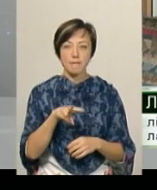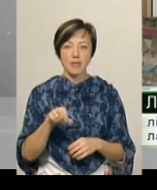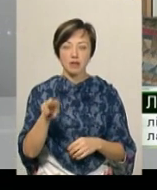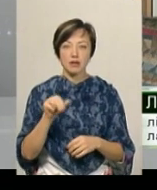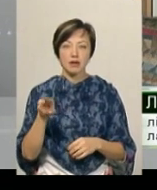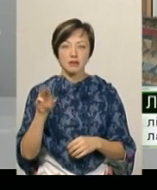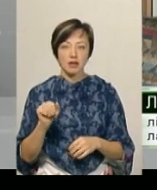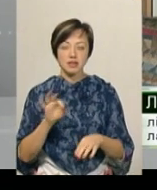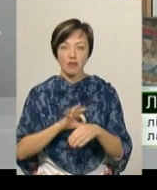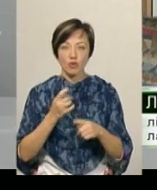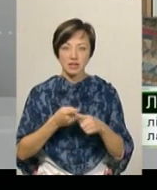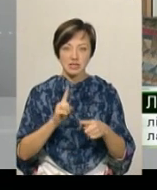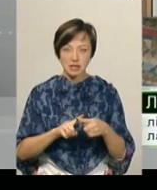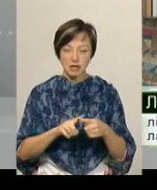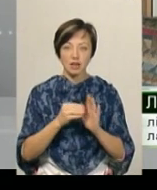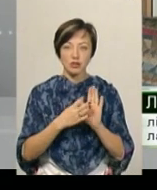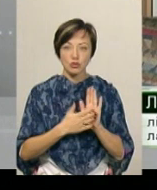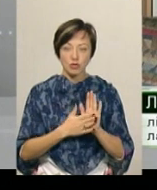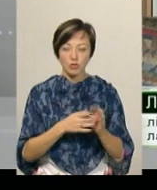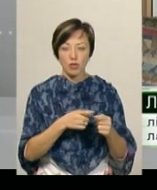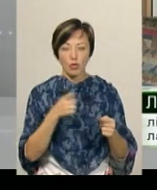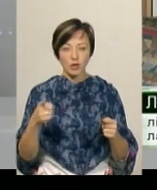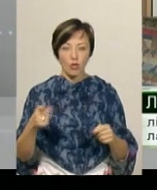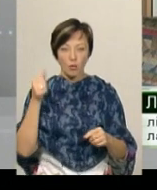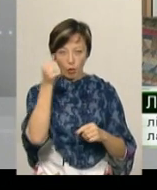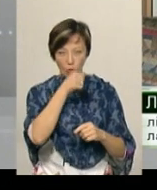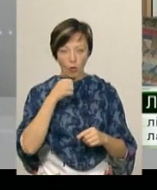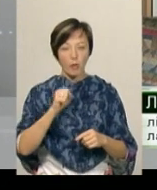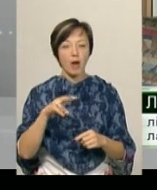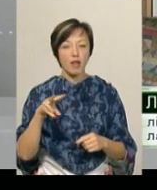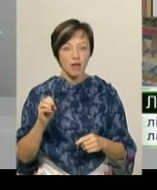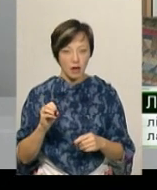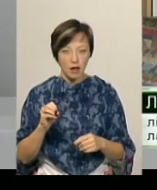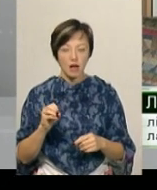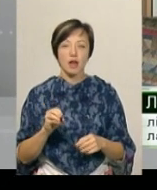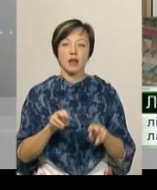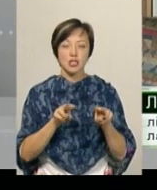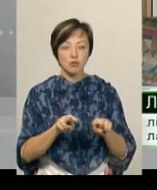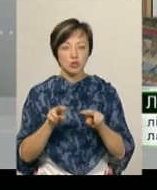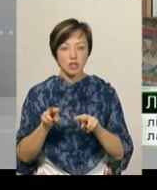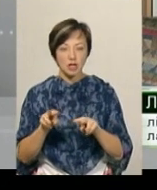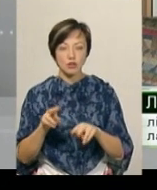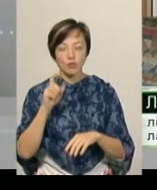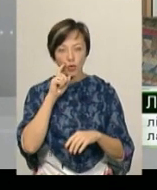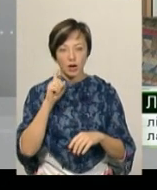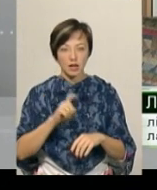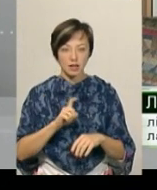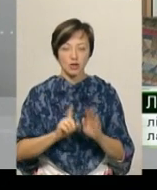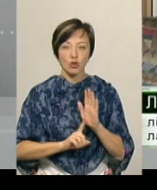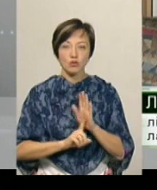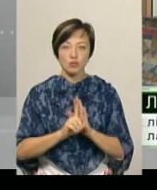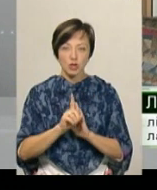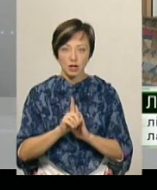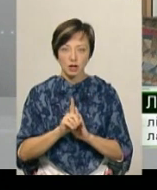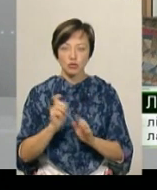Захворюваність на грип та ГРВІ реєструється протягом року, але спостереження в Україні